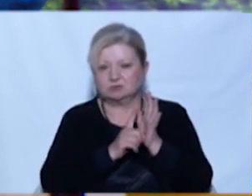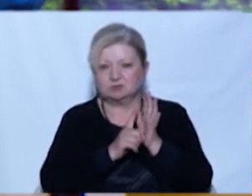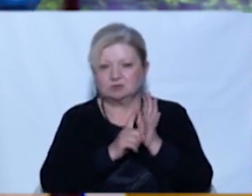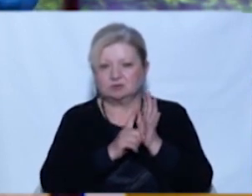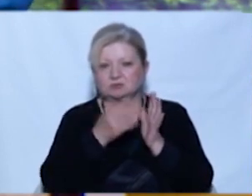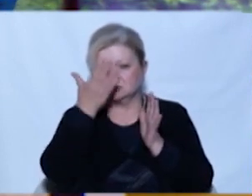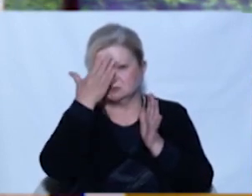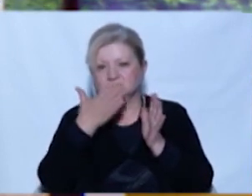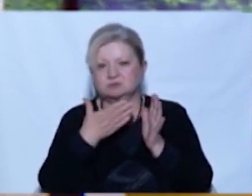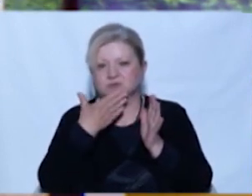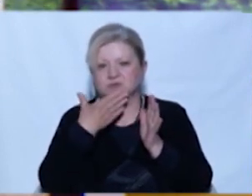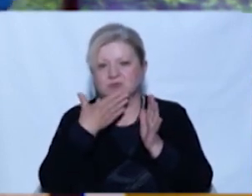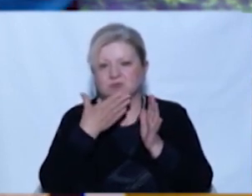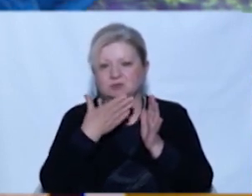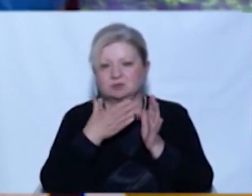ზაფხულში